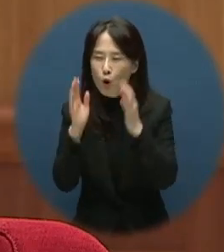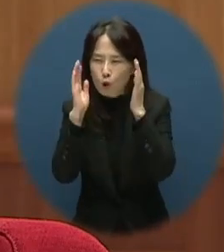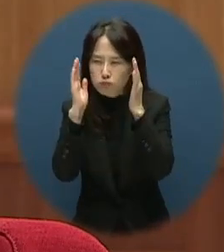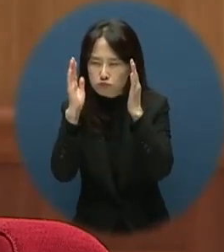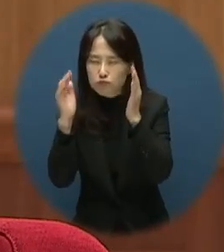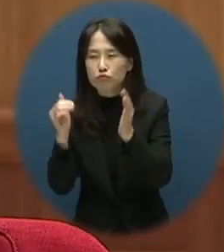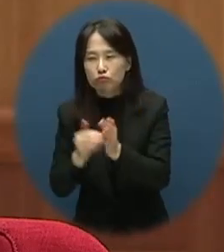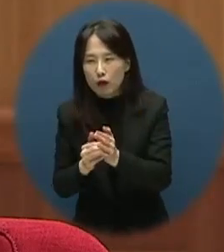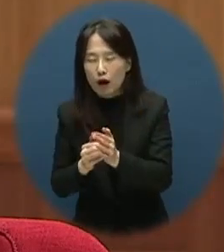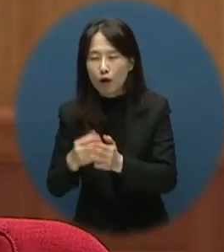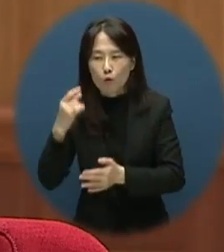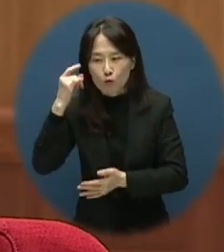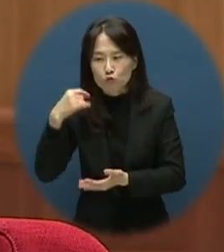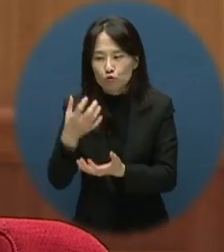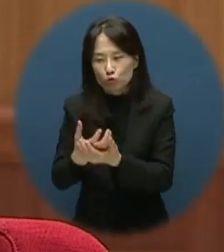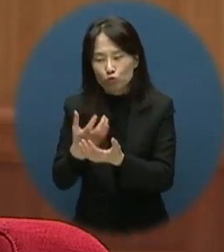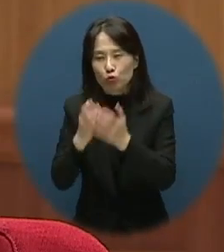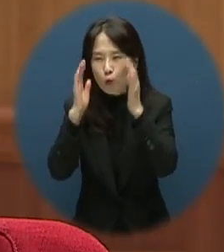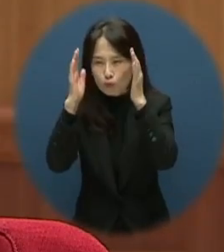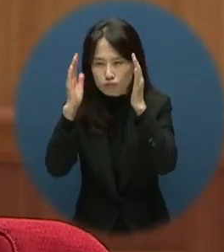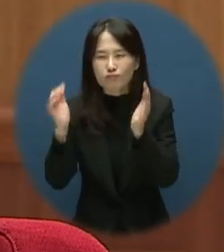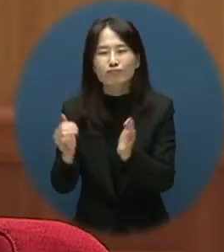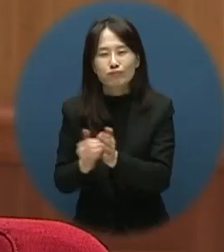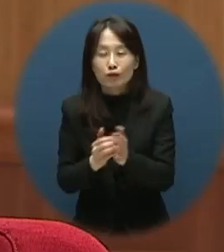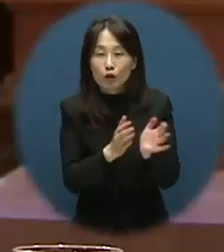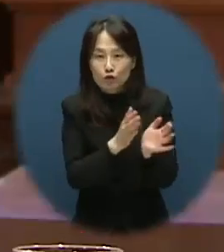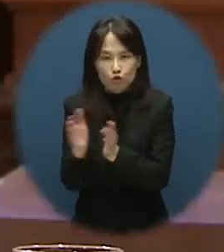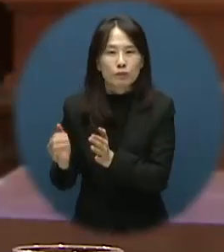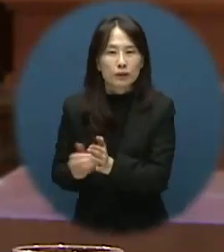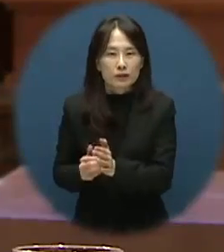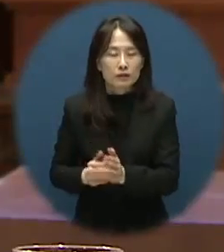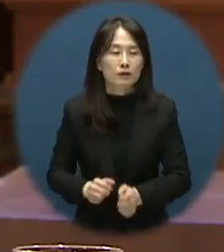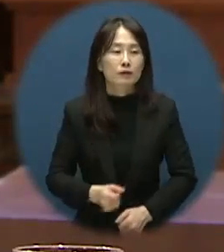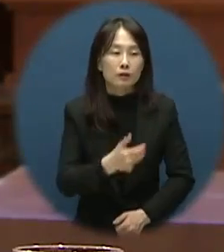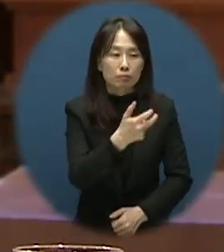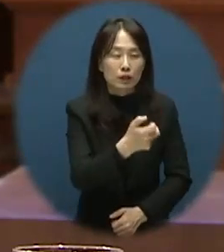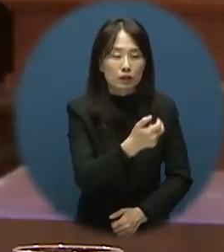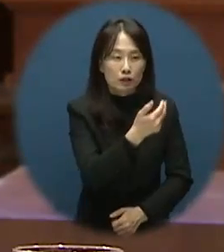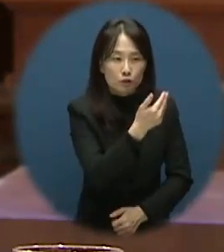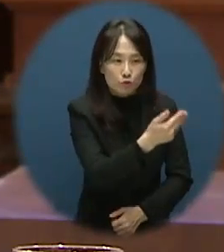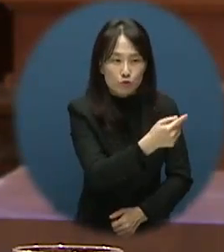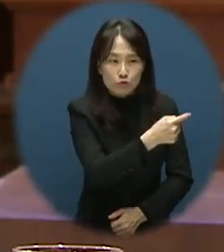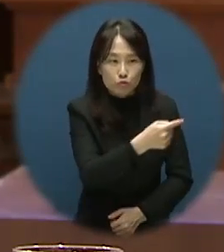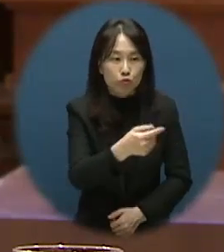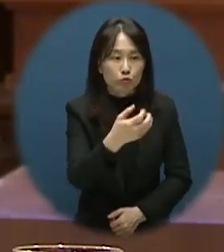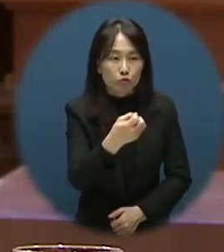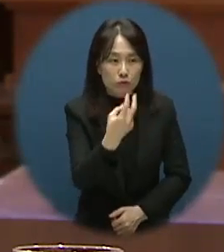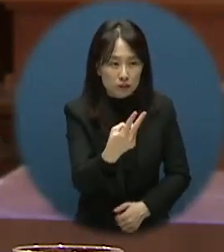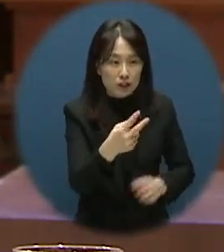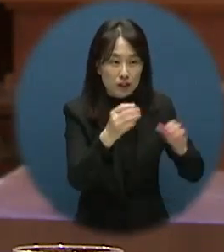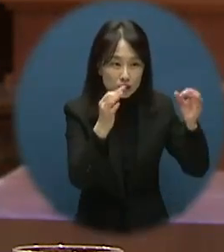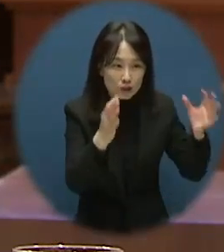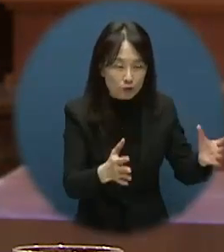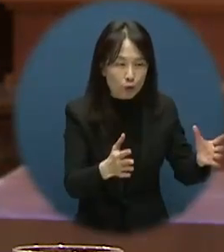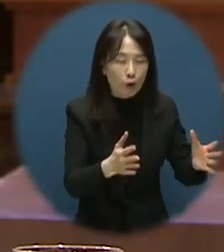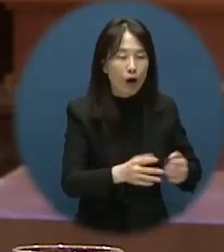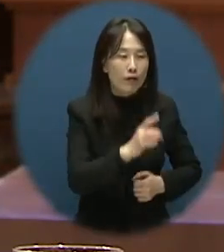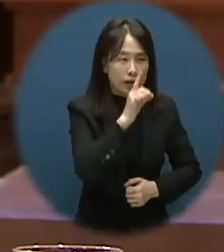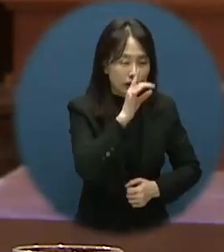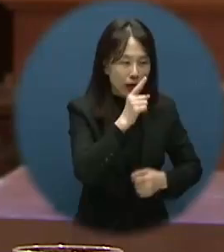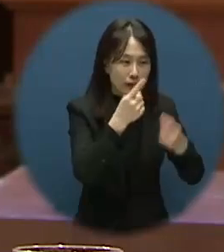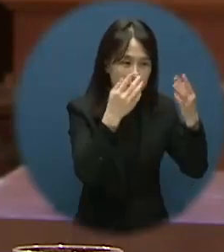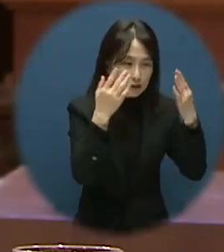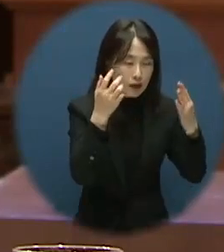공부하면서 이렇게 준비했지 또. 네. 89, 92년 동안 한국어 학당 강릉대